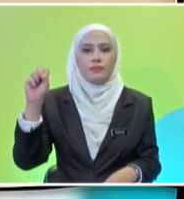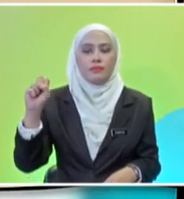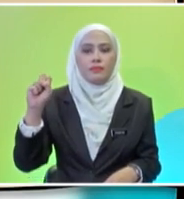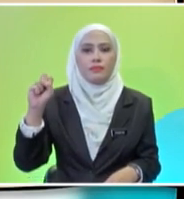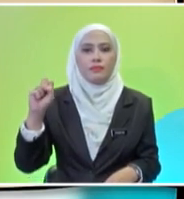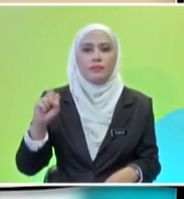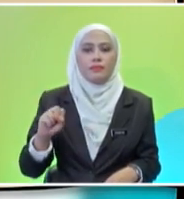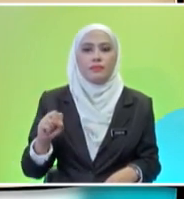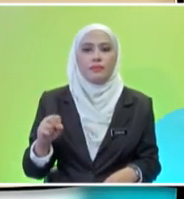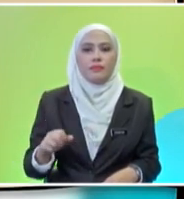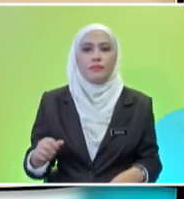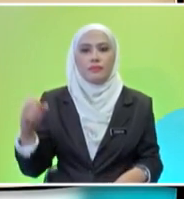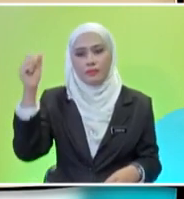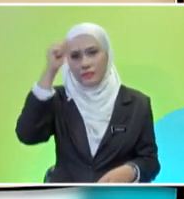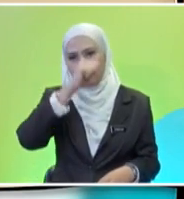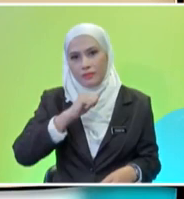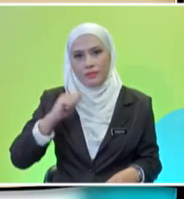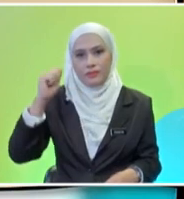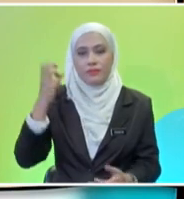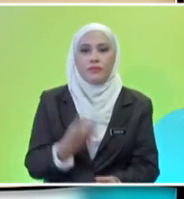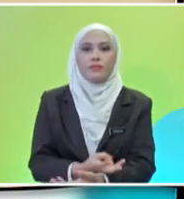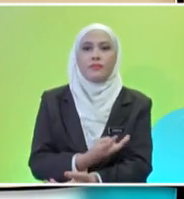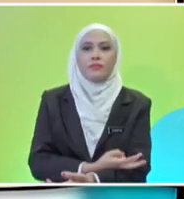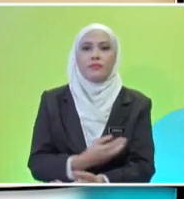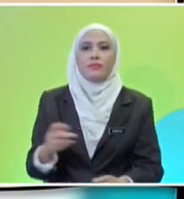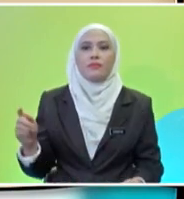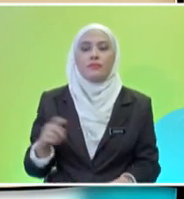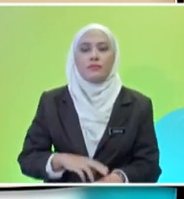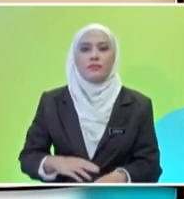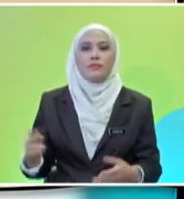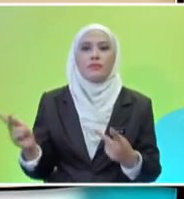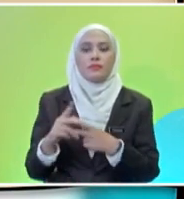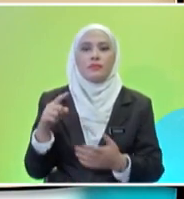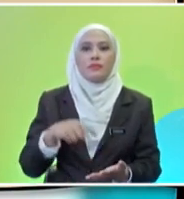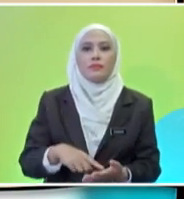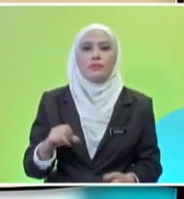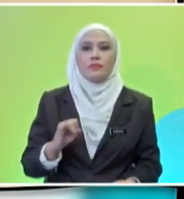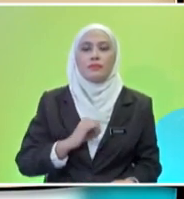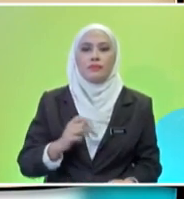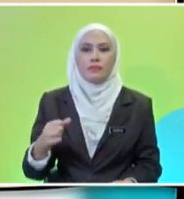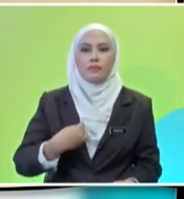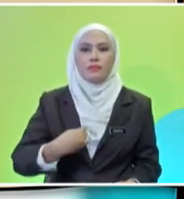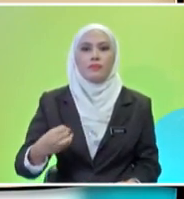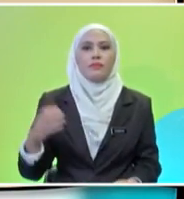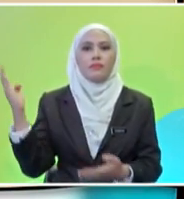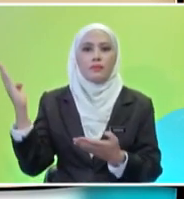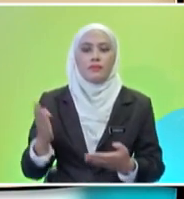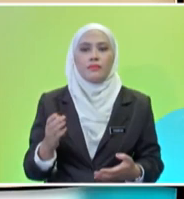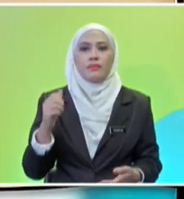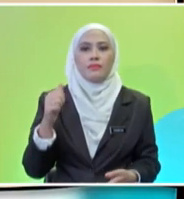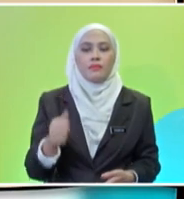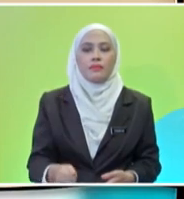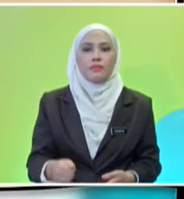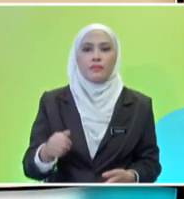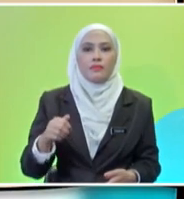rancangan pada kali ini saya ingin mengajak anda mengenali sejenis Craft tangan yang